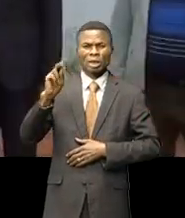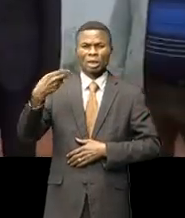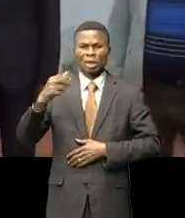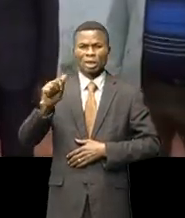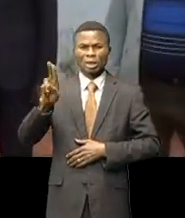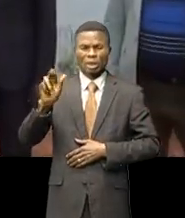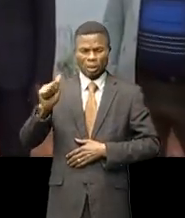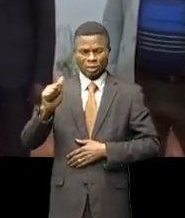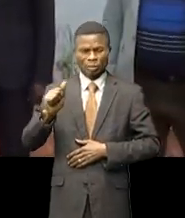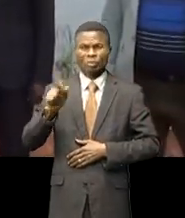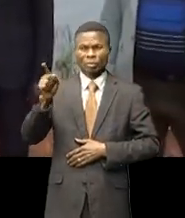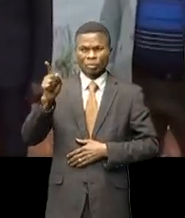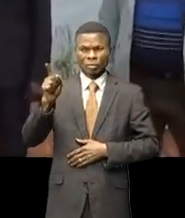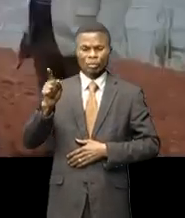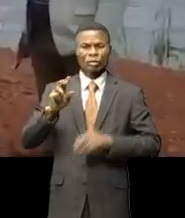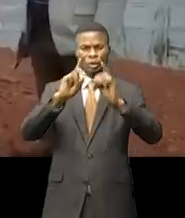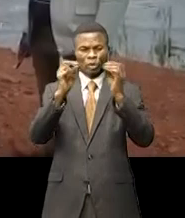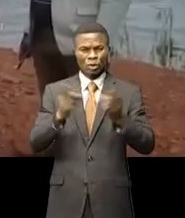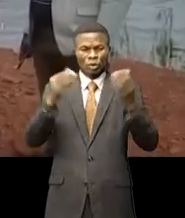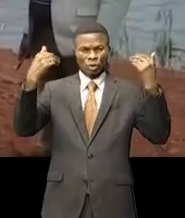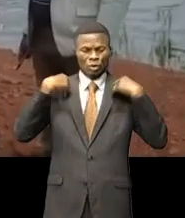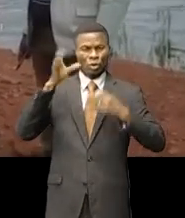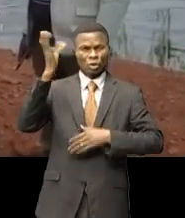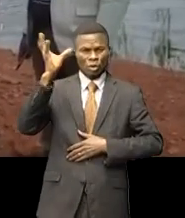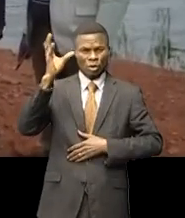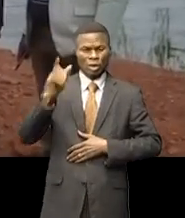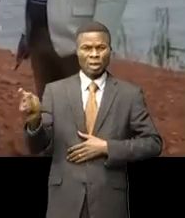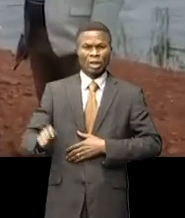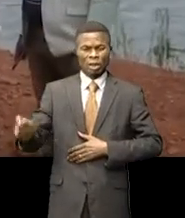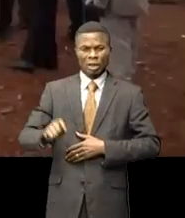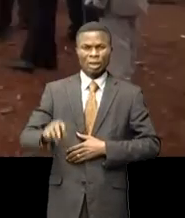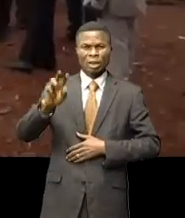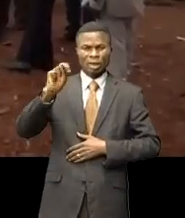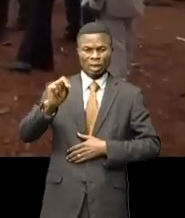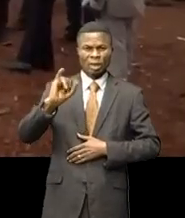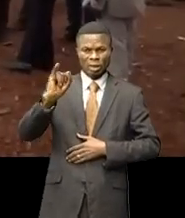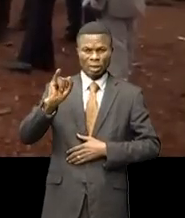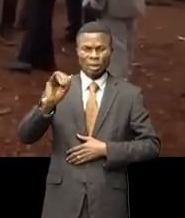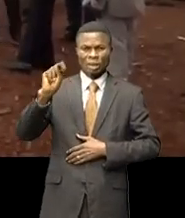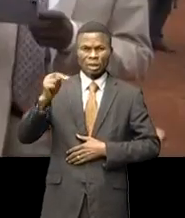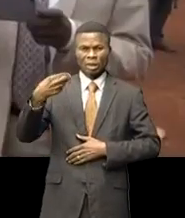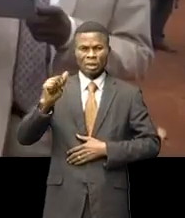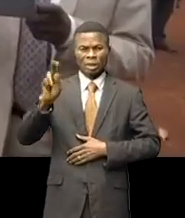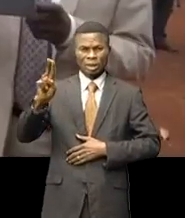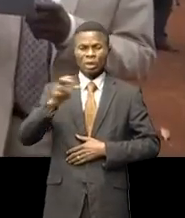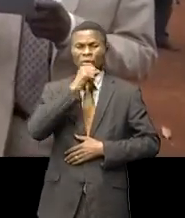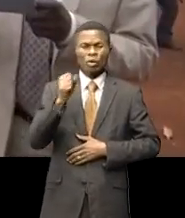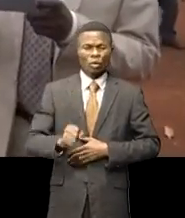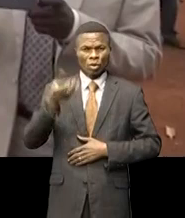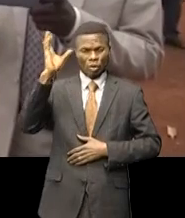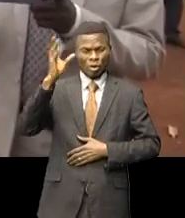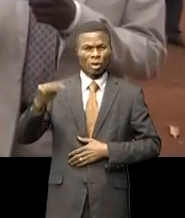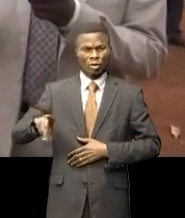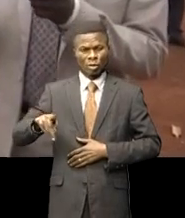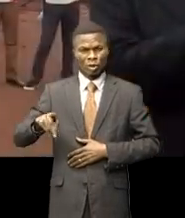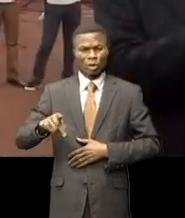Christophe Bassian Enanga, cette délégation des autorités coutumières du territoire de Niangara, avec en tête le doyen des coutumiers de la province,